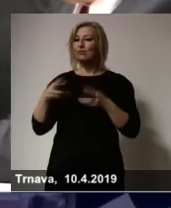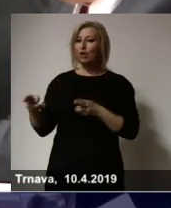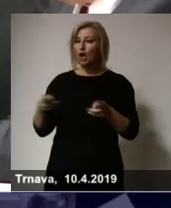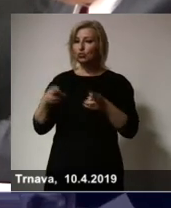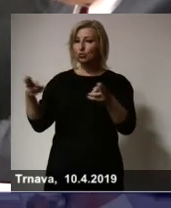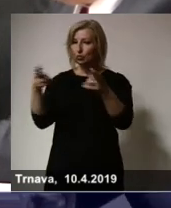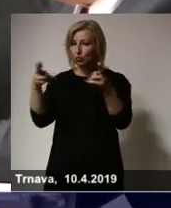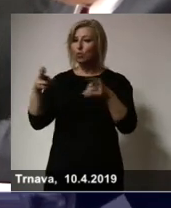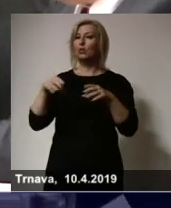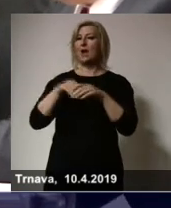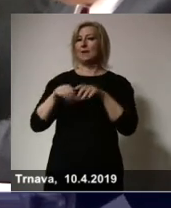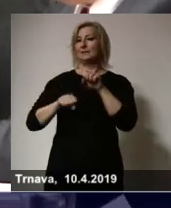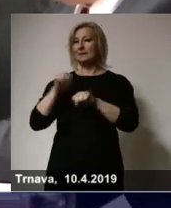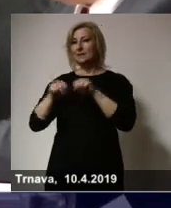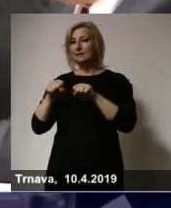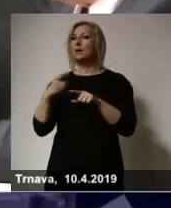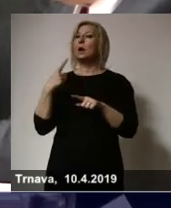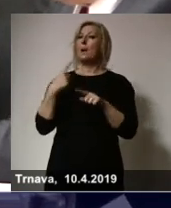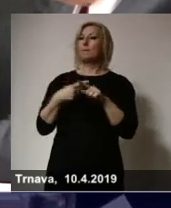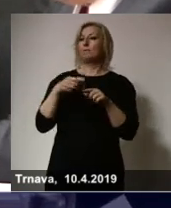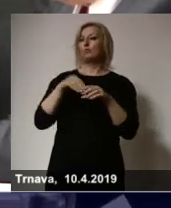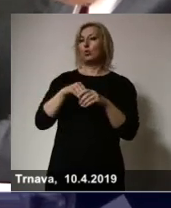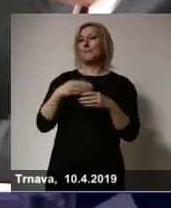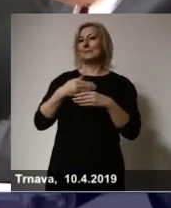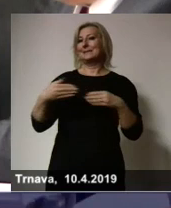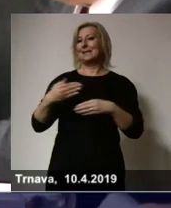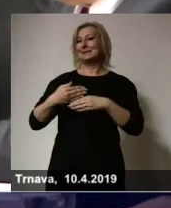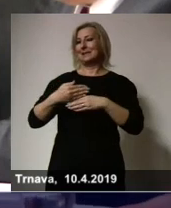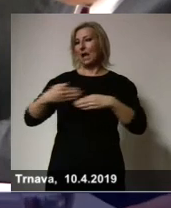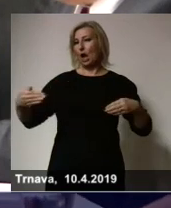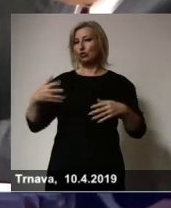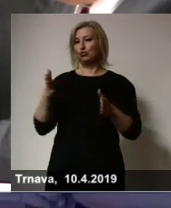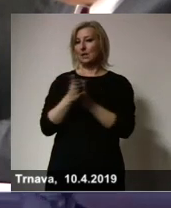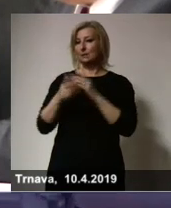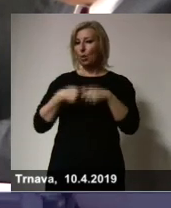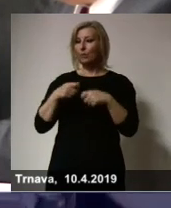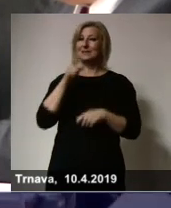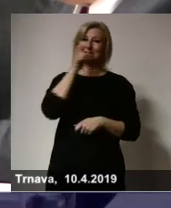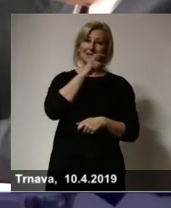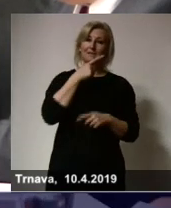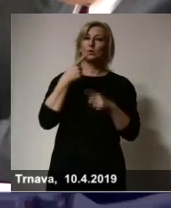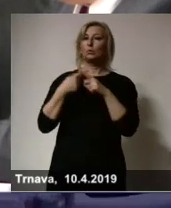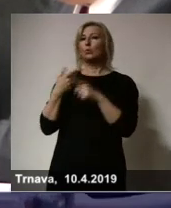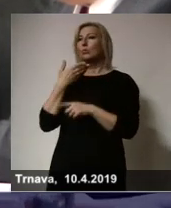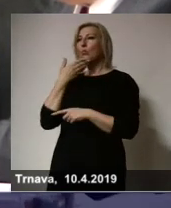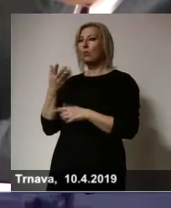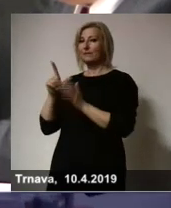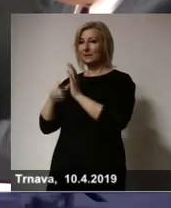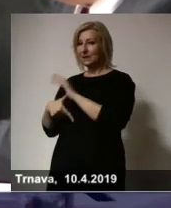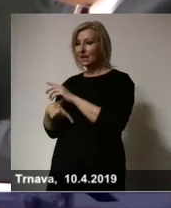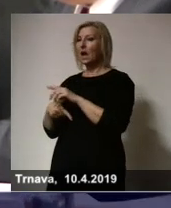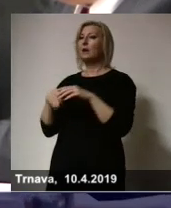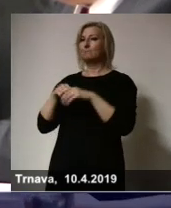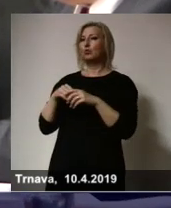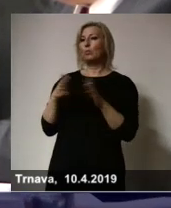rámci cezhraničnej spolupráce Juhomoravský kraj a Trnavský samosprávny kraj a to v rámci programu Interreg Slovenská republika,